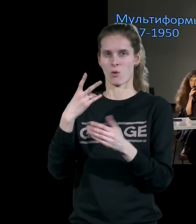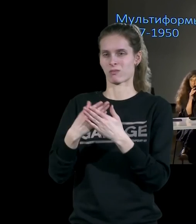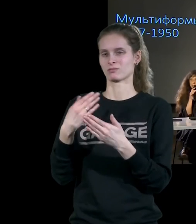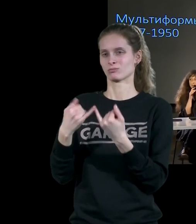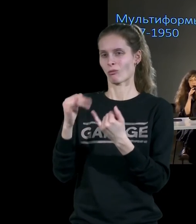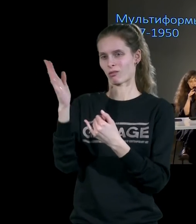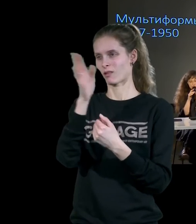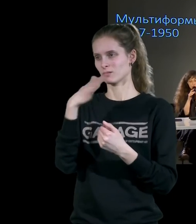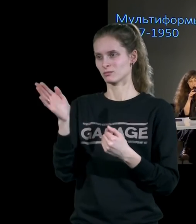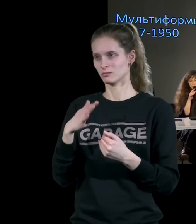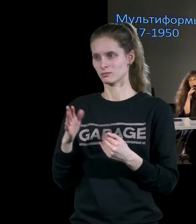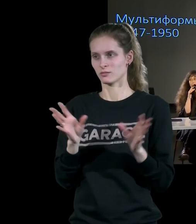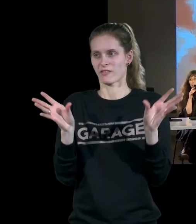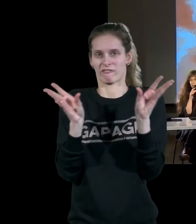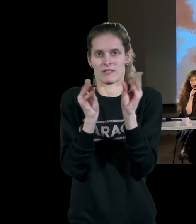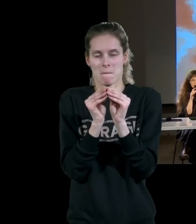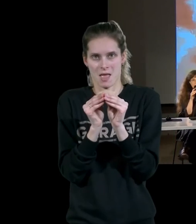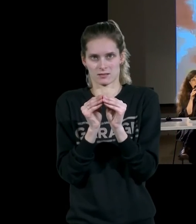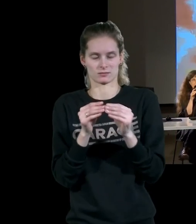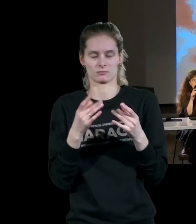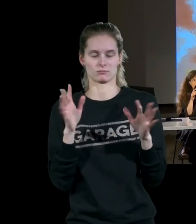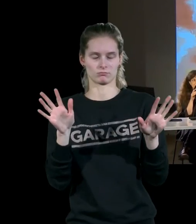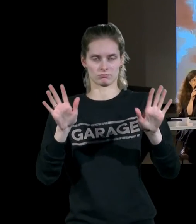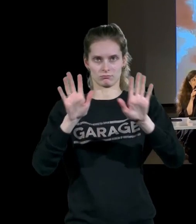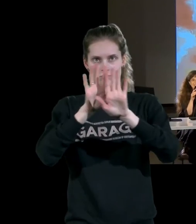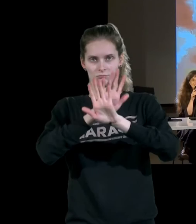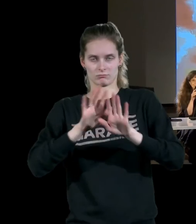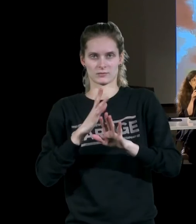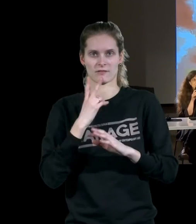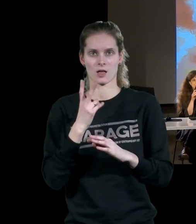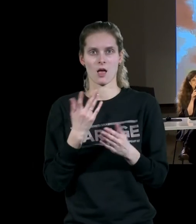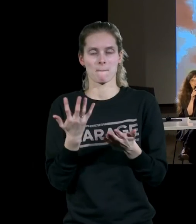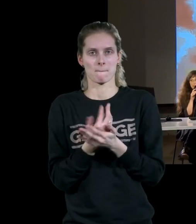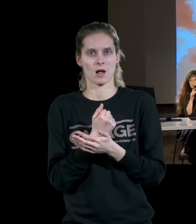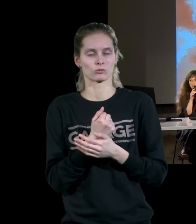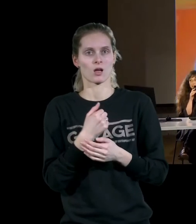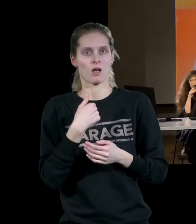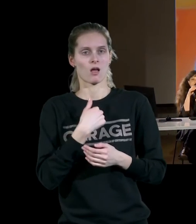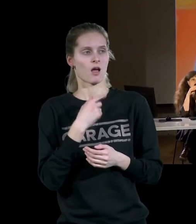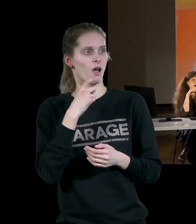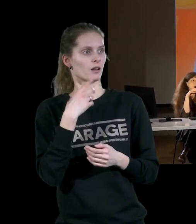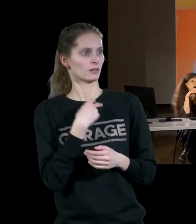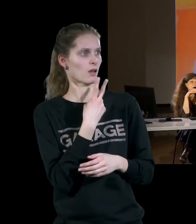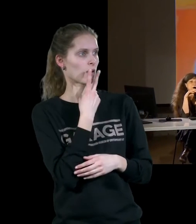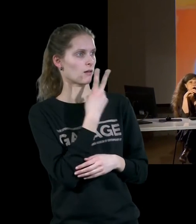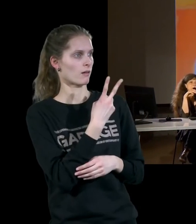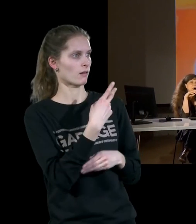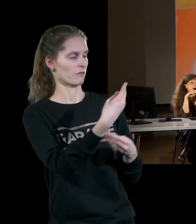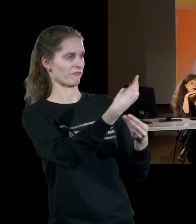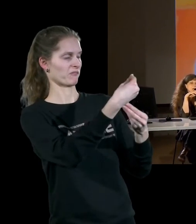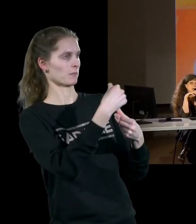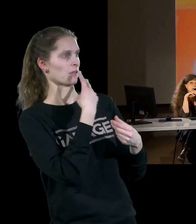она помещена. И как бы доминирующим фактором воздействия на зрителя становится цвет. Цвет, который Ротко очень